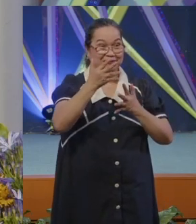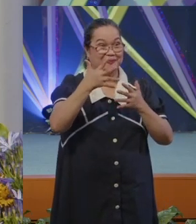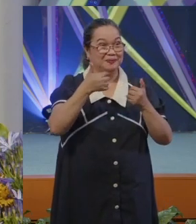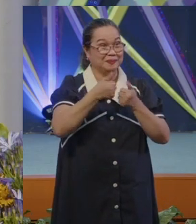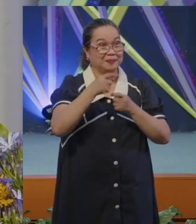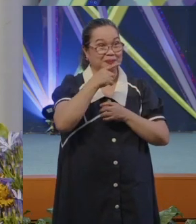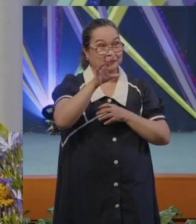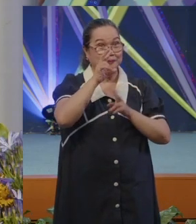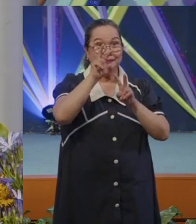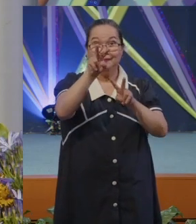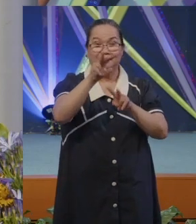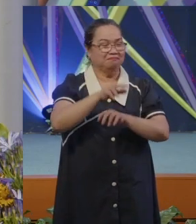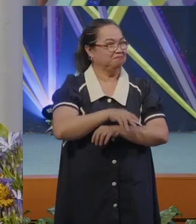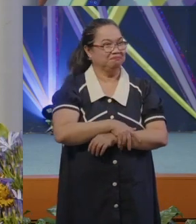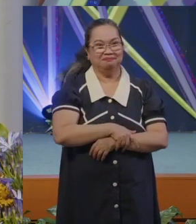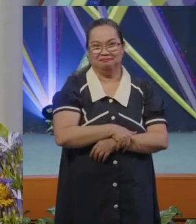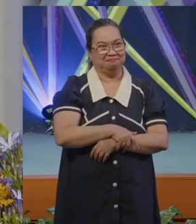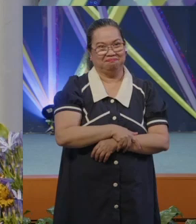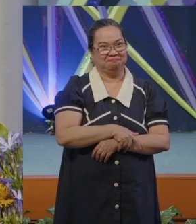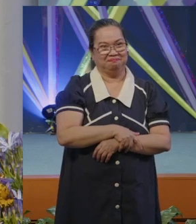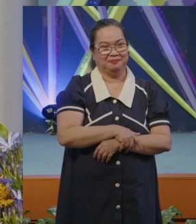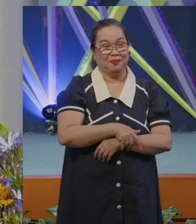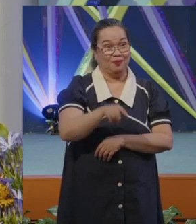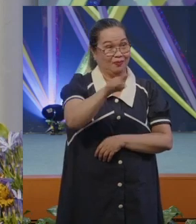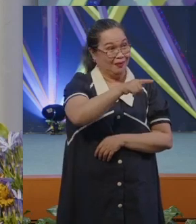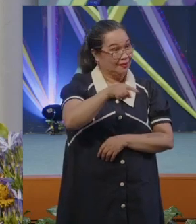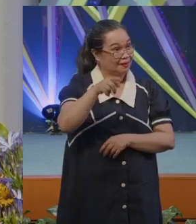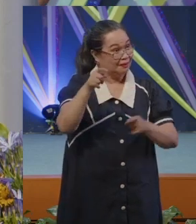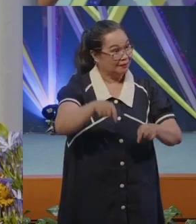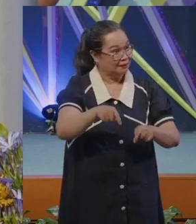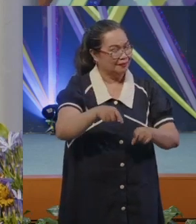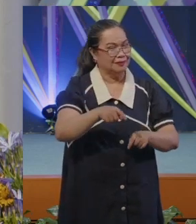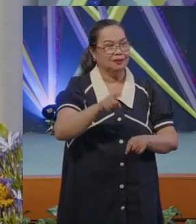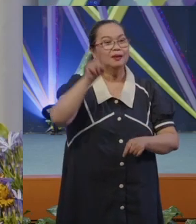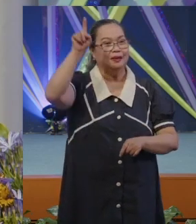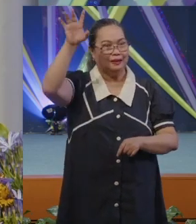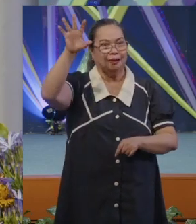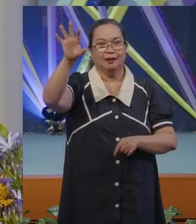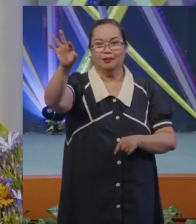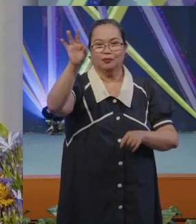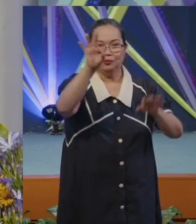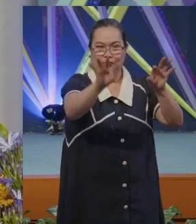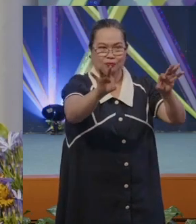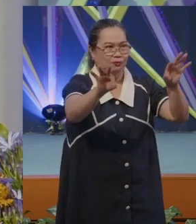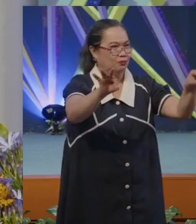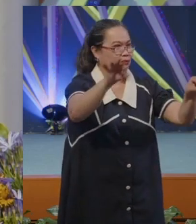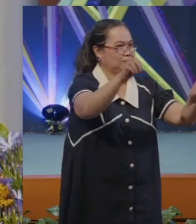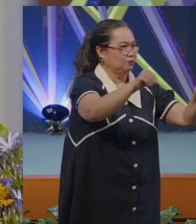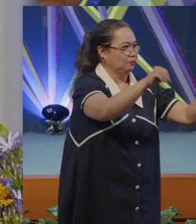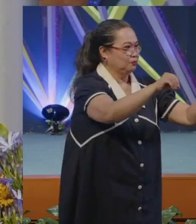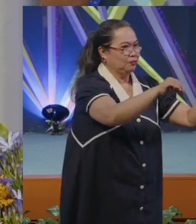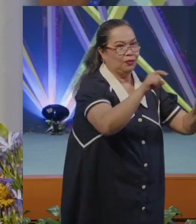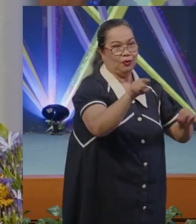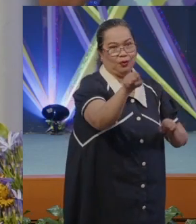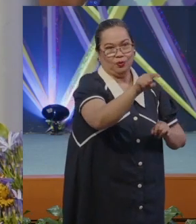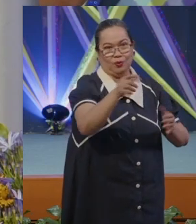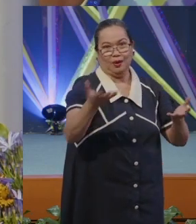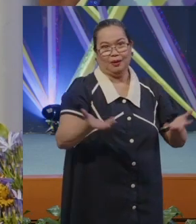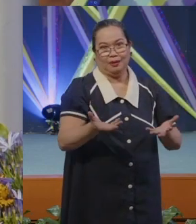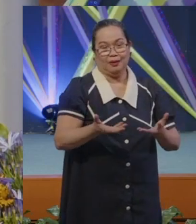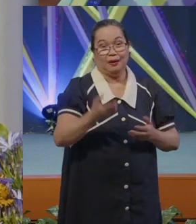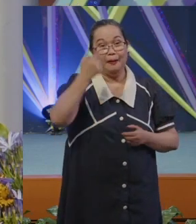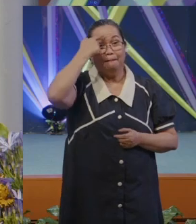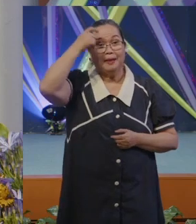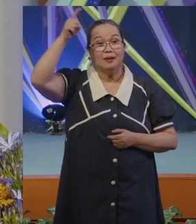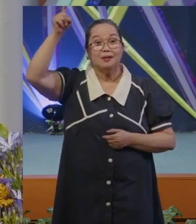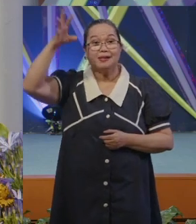ang inyong pagkakapanood. Hindi po. Sinadya po ng Diyos yan. Kaya kayo narito. Meron